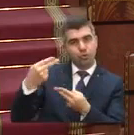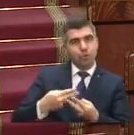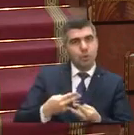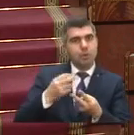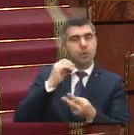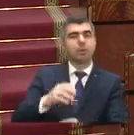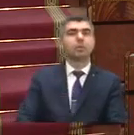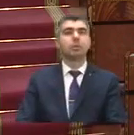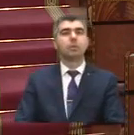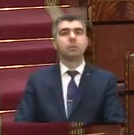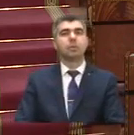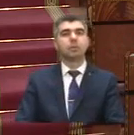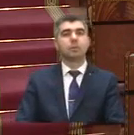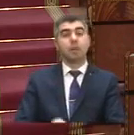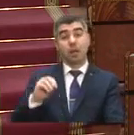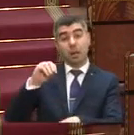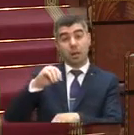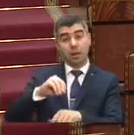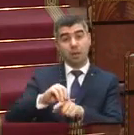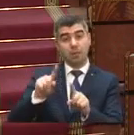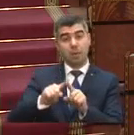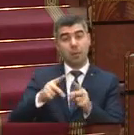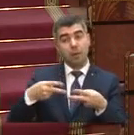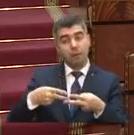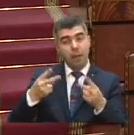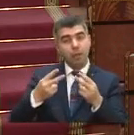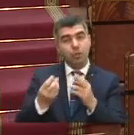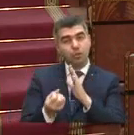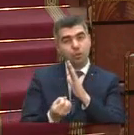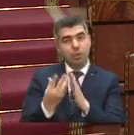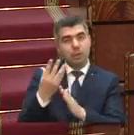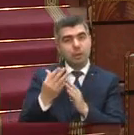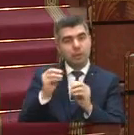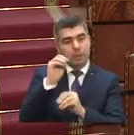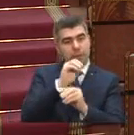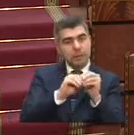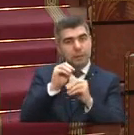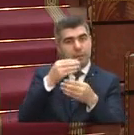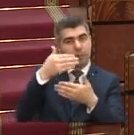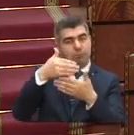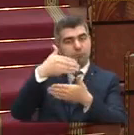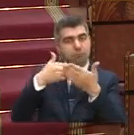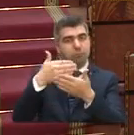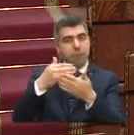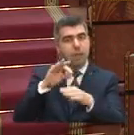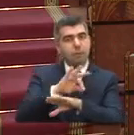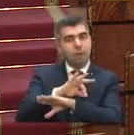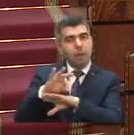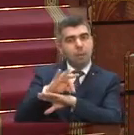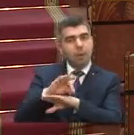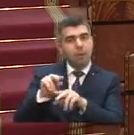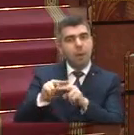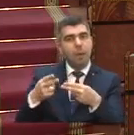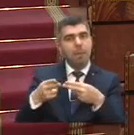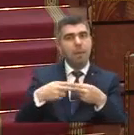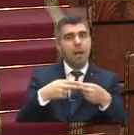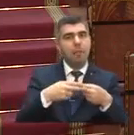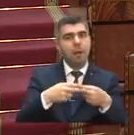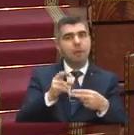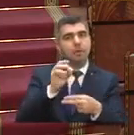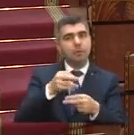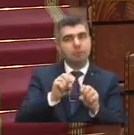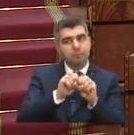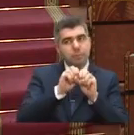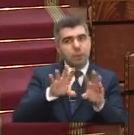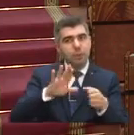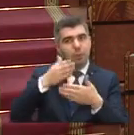الاداره. خامسا احداث مراكز تسجيل السيارات جديده باقاليم التي تحتاجها. ونسائلكم